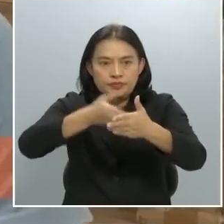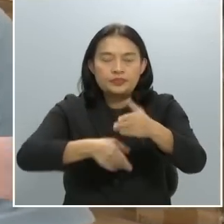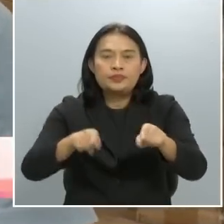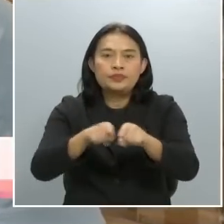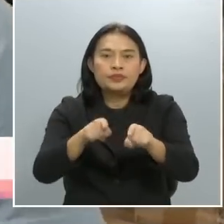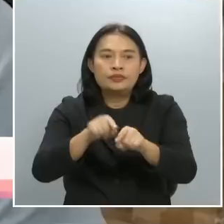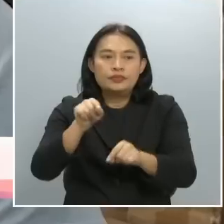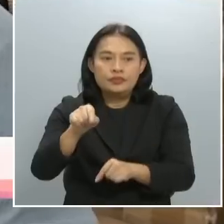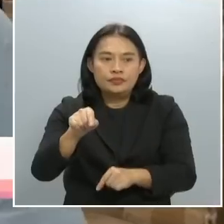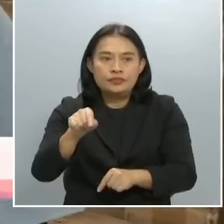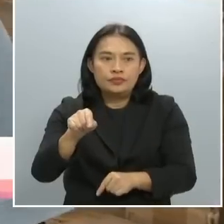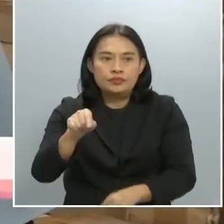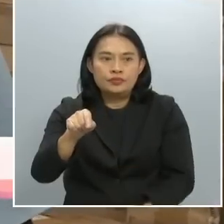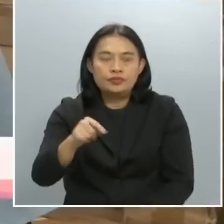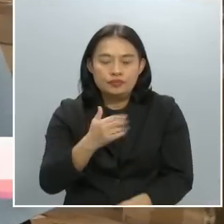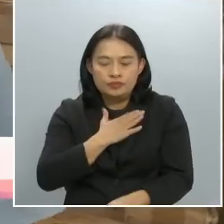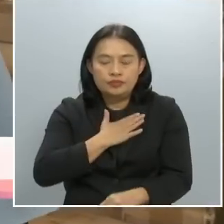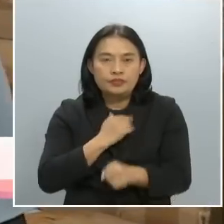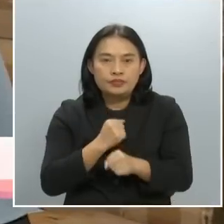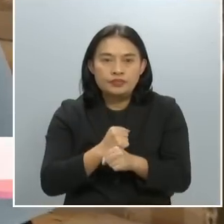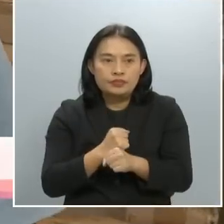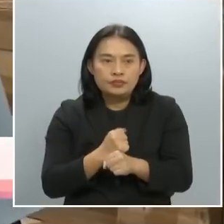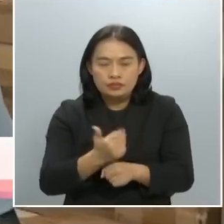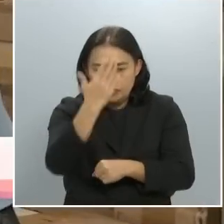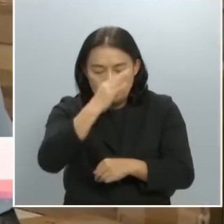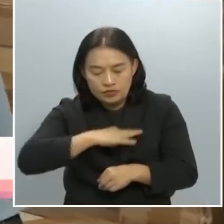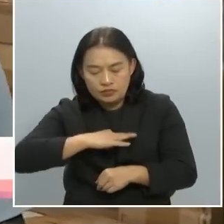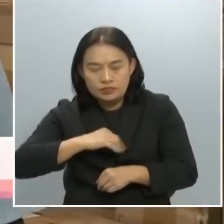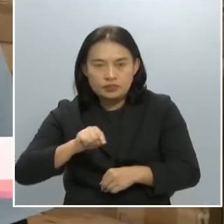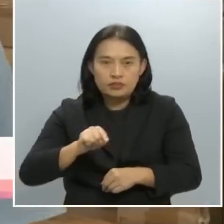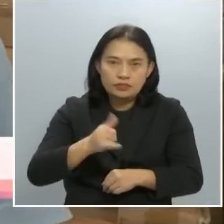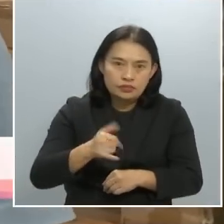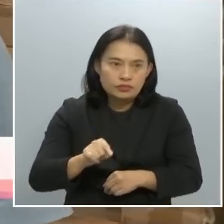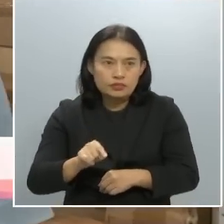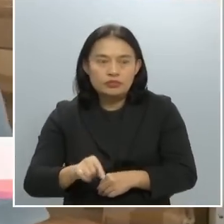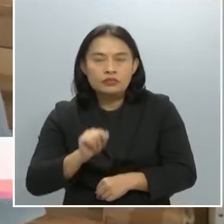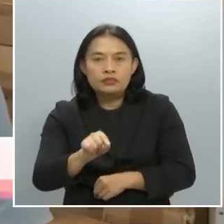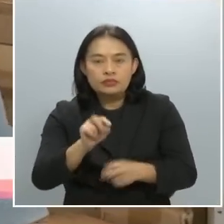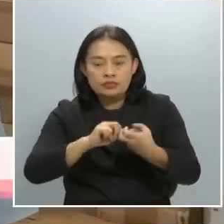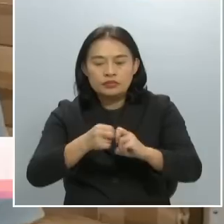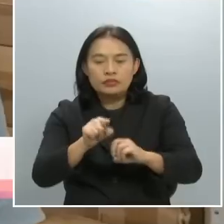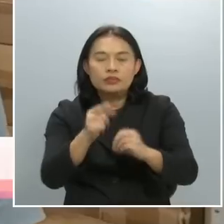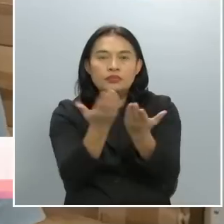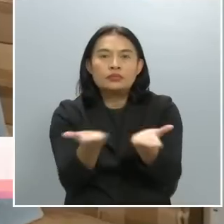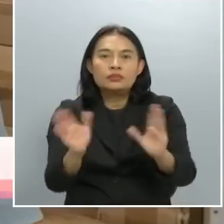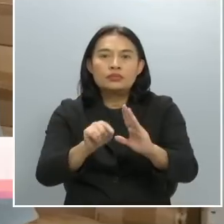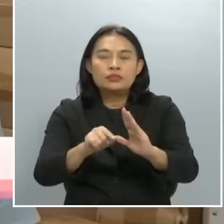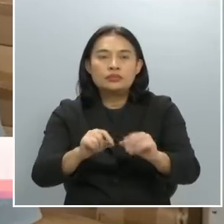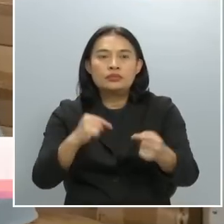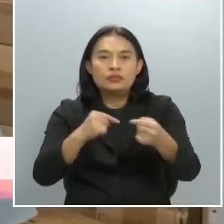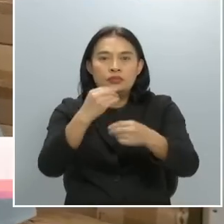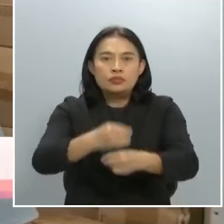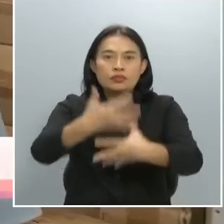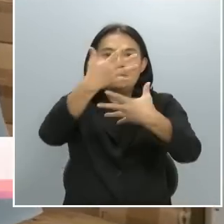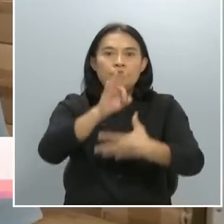รกิจกับงานที่ผมทำเพราะลูกค้าก็เริ่มไม่มั่นใจ แล้วร้านมาถึงครอบครัว ใช่ครับที่ผมออกมาโพสผมก็ปกป้องตัว